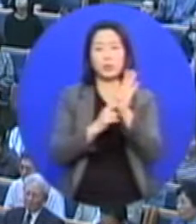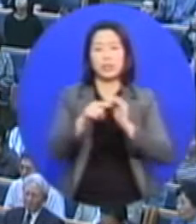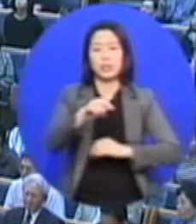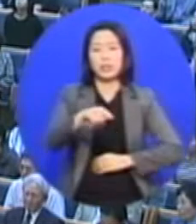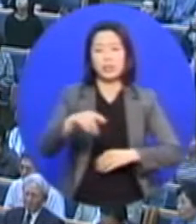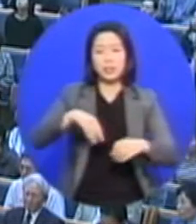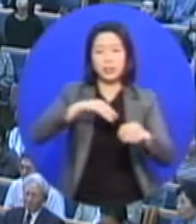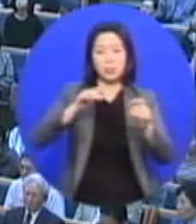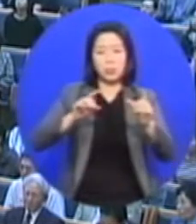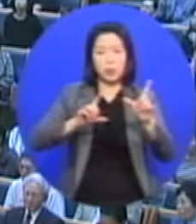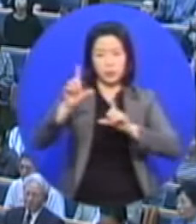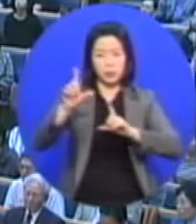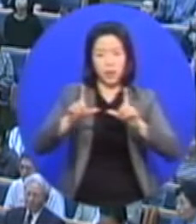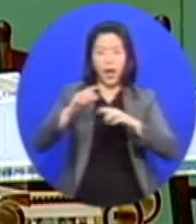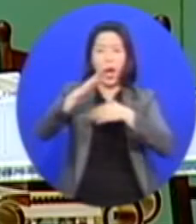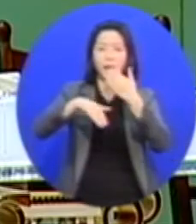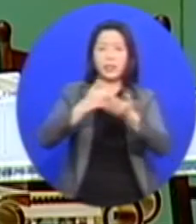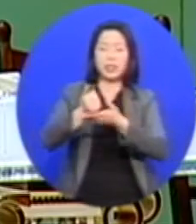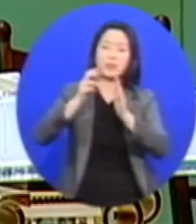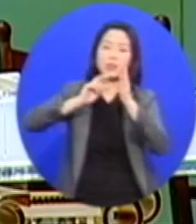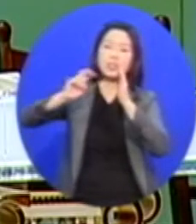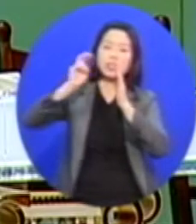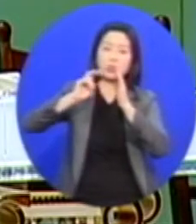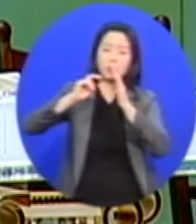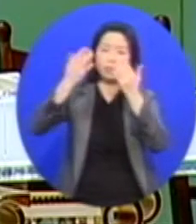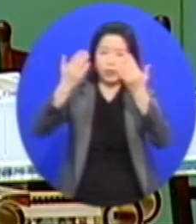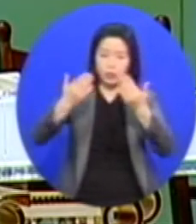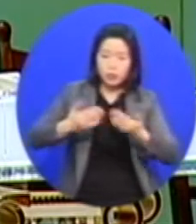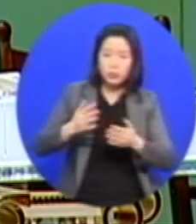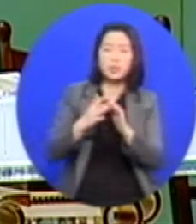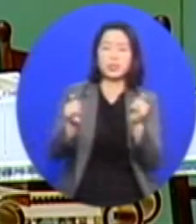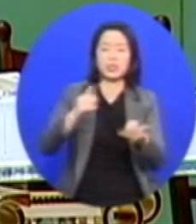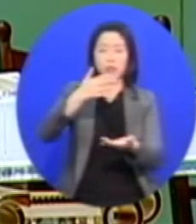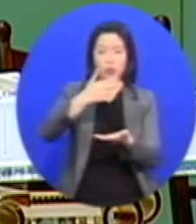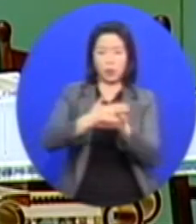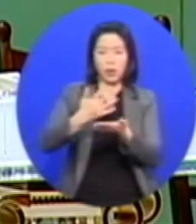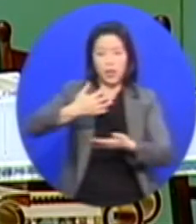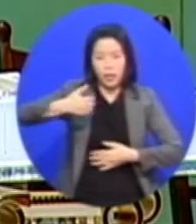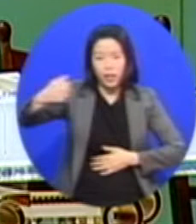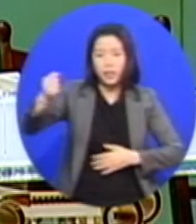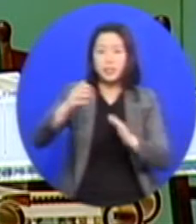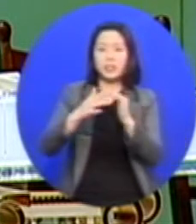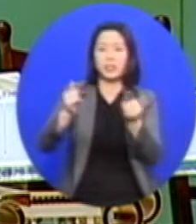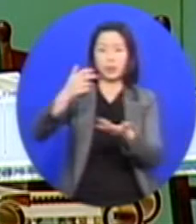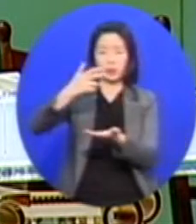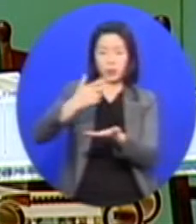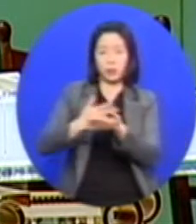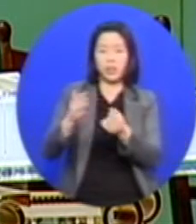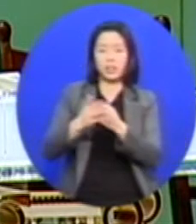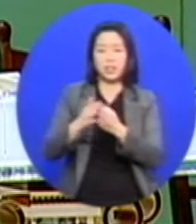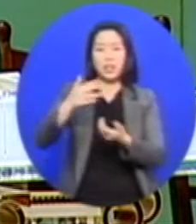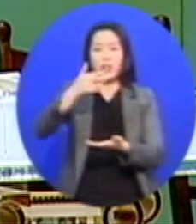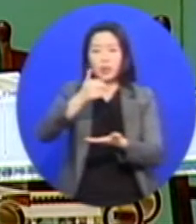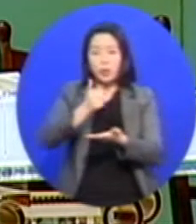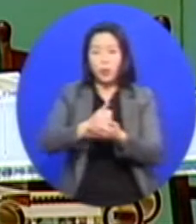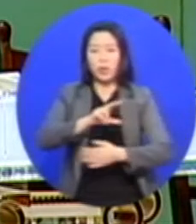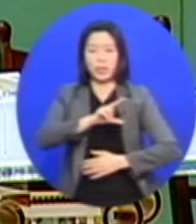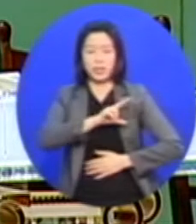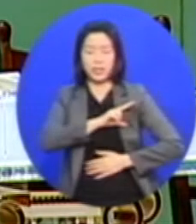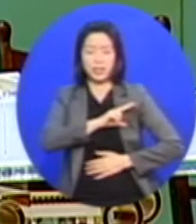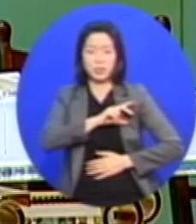하나님을 찬송 했읍니다 주신 자도 여호와 시어 취하신 자도 2화 시원이 여호와의 이름이 찬송을